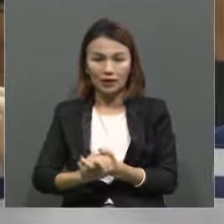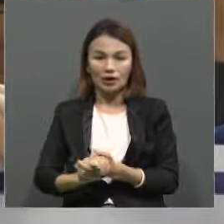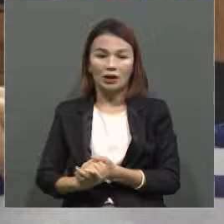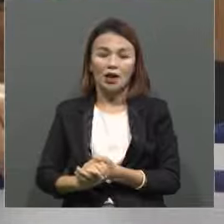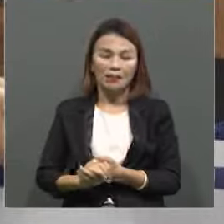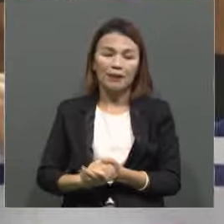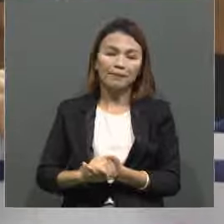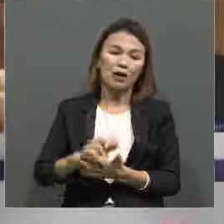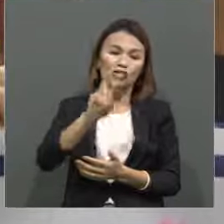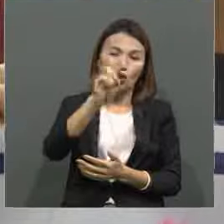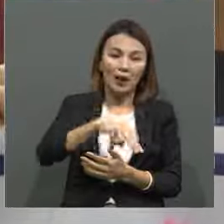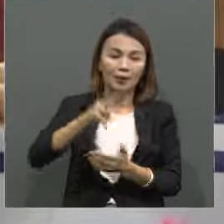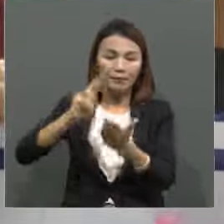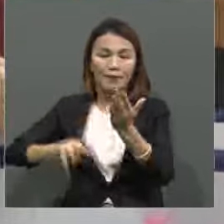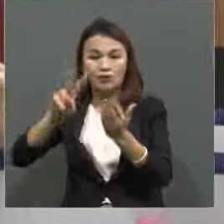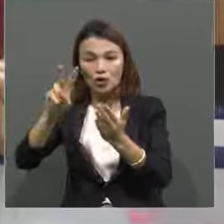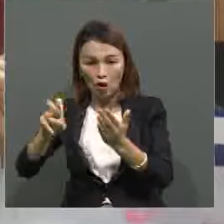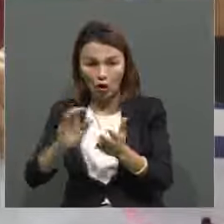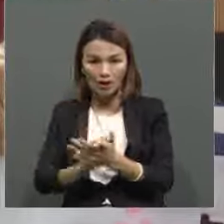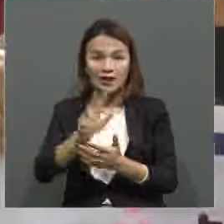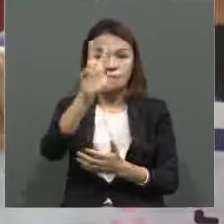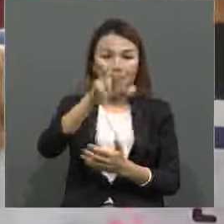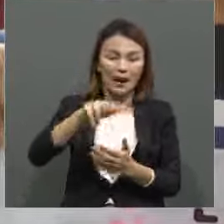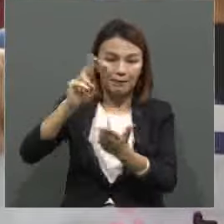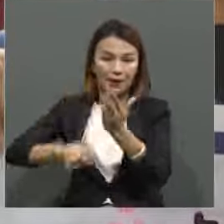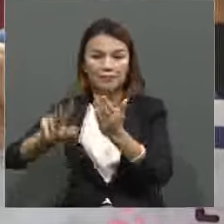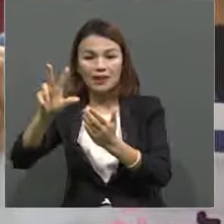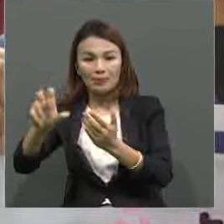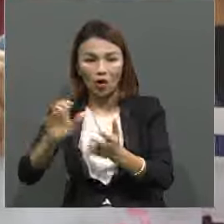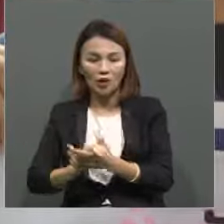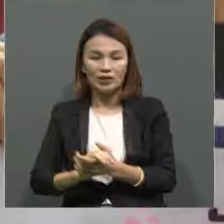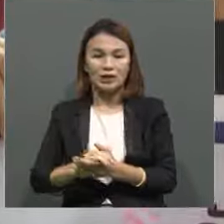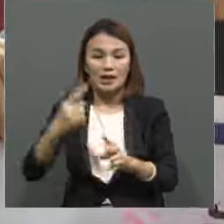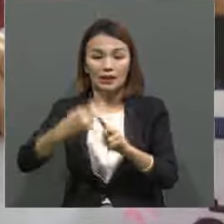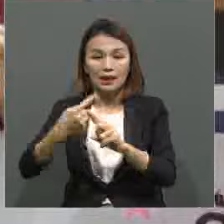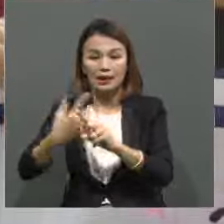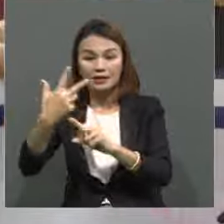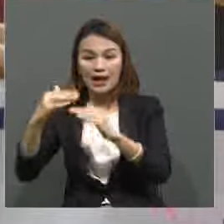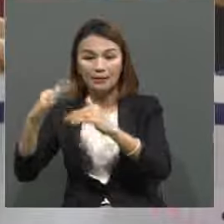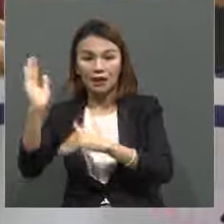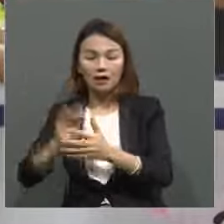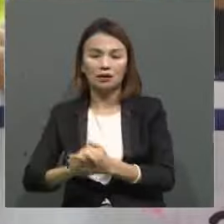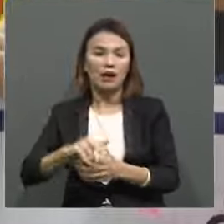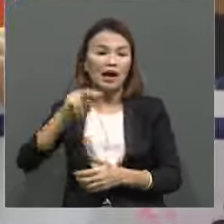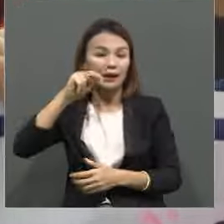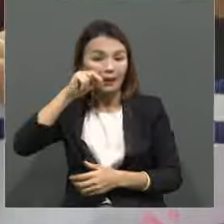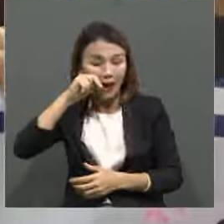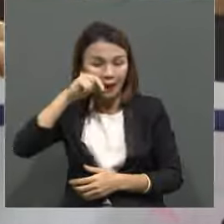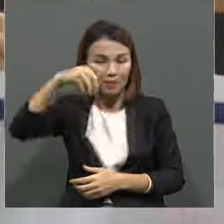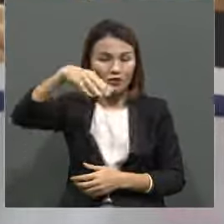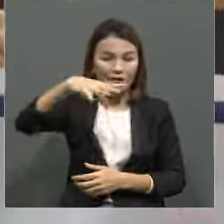ปรับ200ค่าเช่าไม่เกิน 3,000 ปรับ300แล้วถ้าค้างเกิน3เดือนเนี่ยจะต้องถูกตัดน้ำไฟและยึดแผ